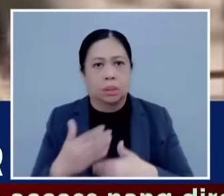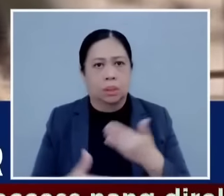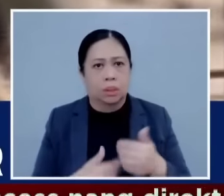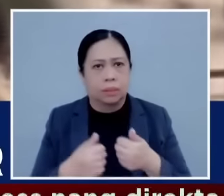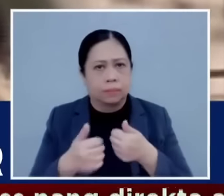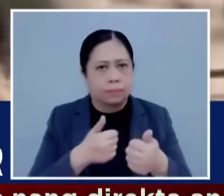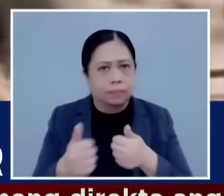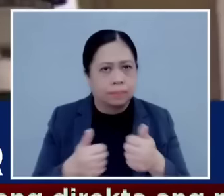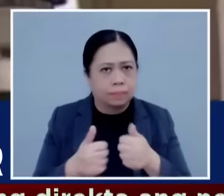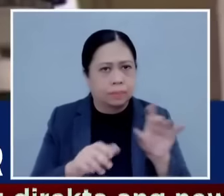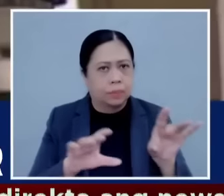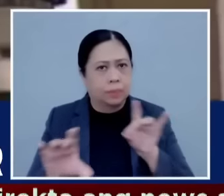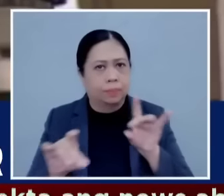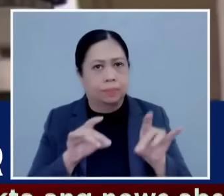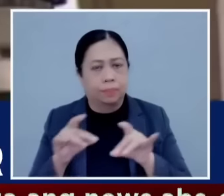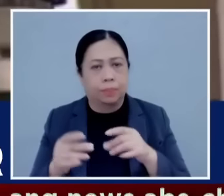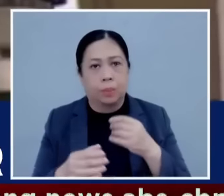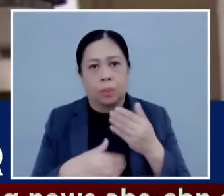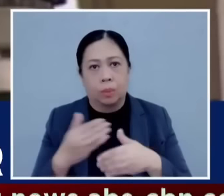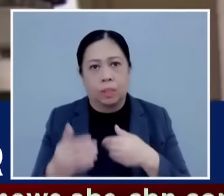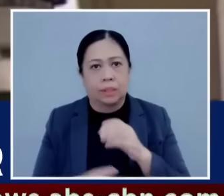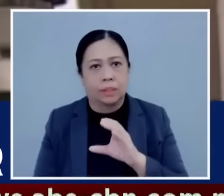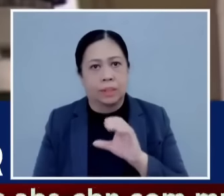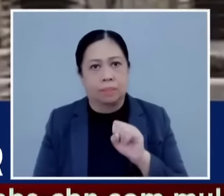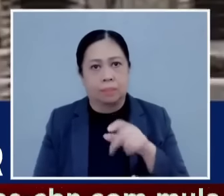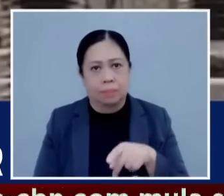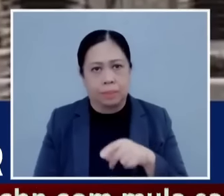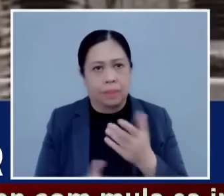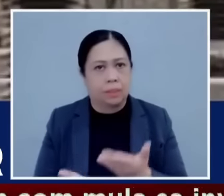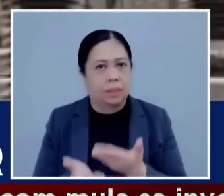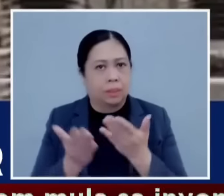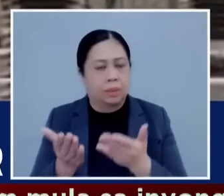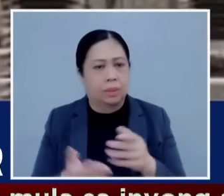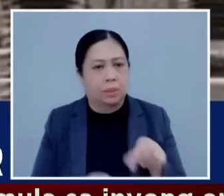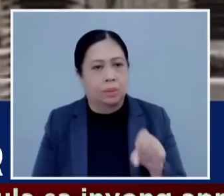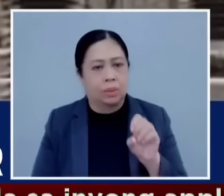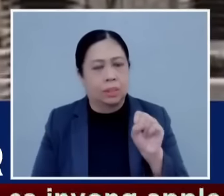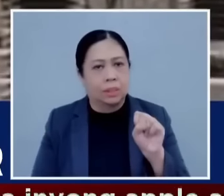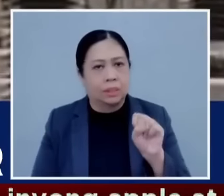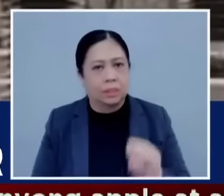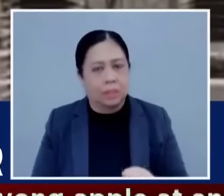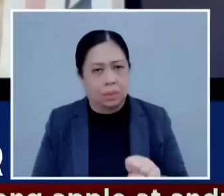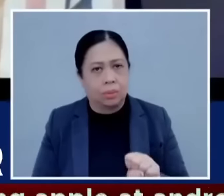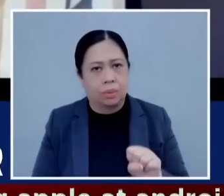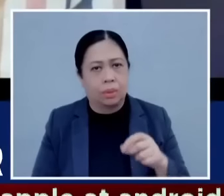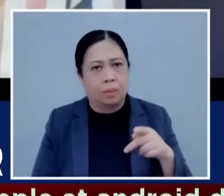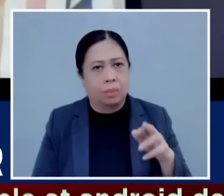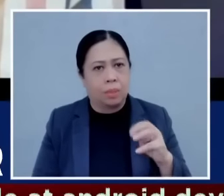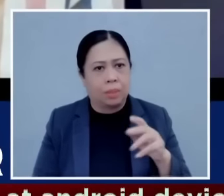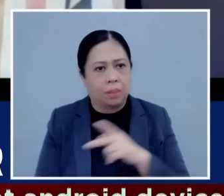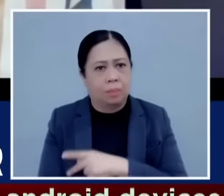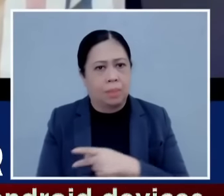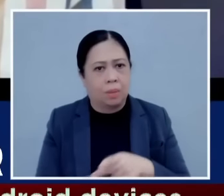competitive selection process o CSP ang alok ng South Premier Power ng San Miguel.